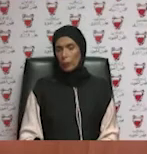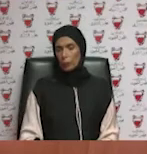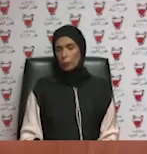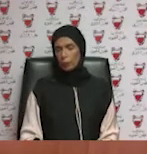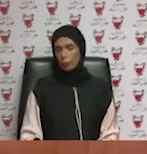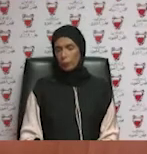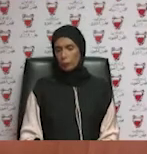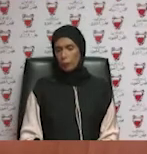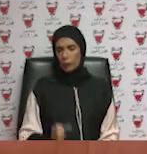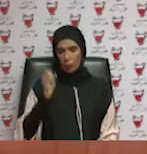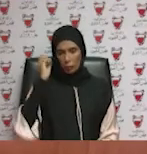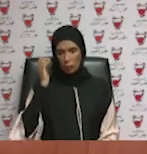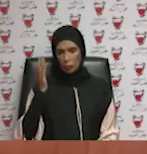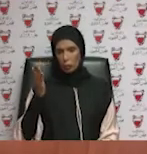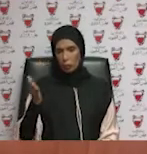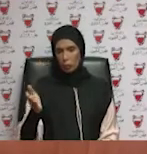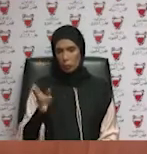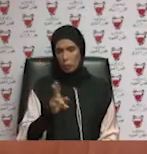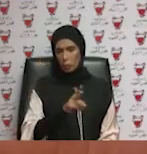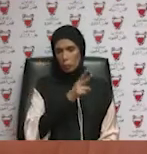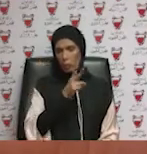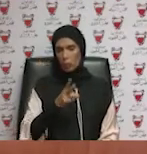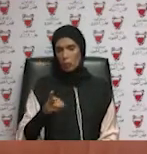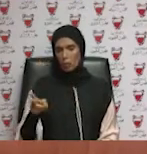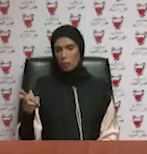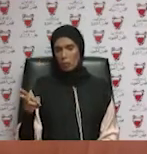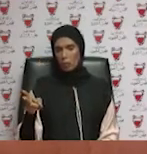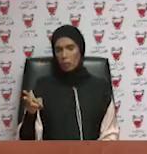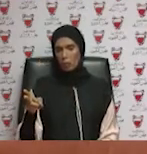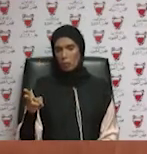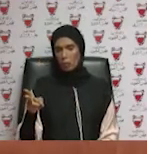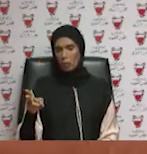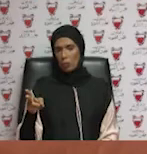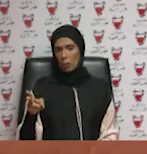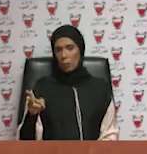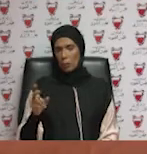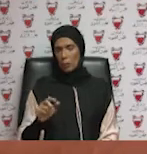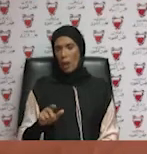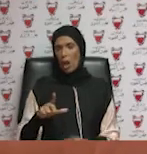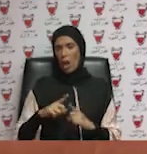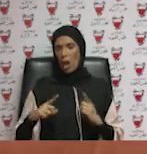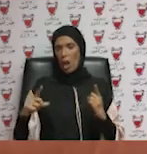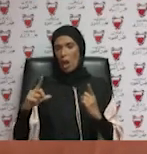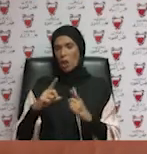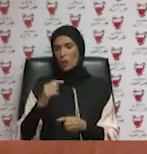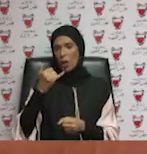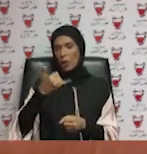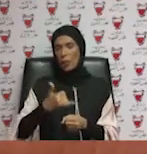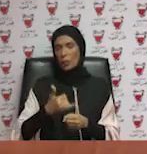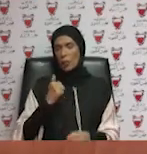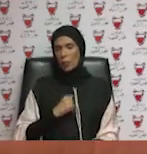هذا الاقتراح مختلف تماماً، لا يتعلق بالنهرة، قد يتعلق طبعاً لأنه النهرة هي